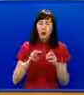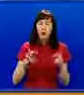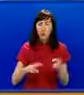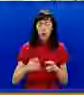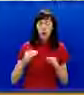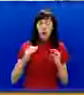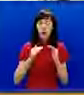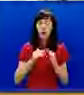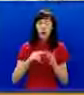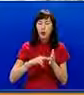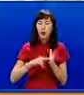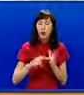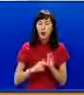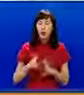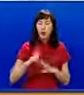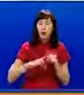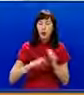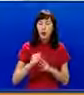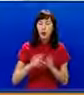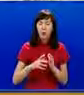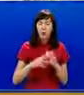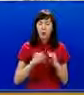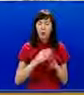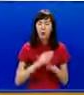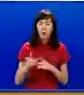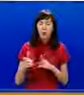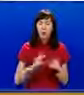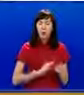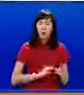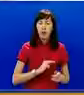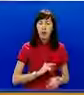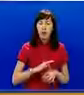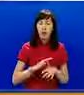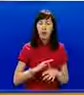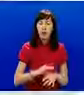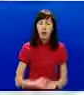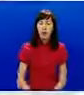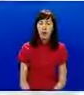тұрғын үйдің пилоттық жобасының құрылысына жер телімін дайындау жұмыстары жүргізілуде.